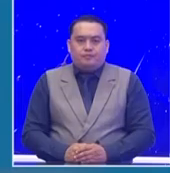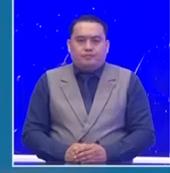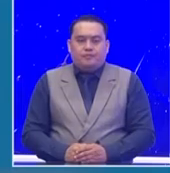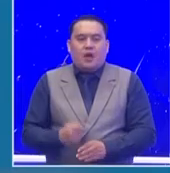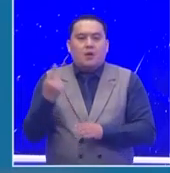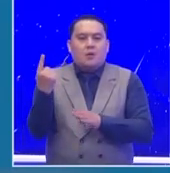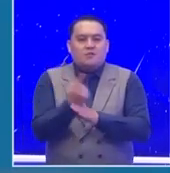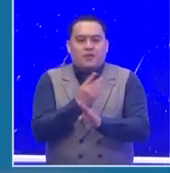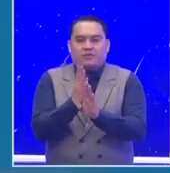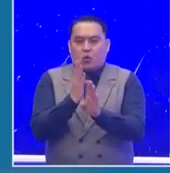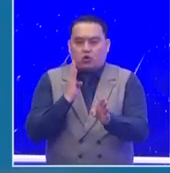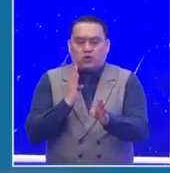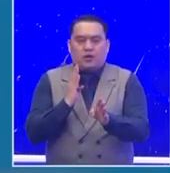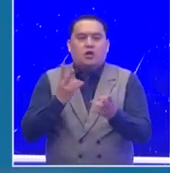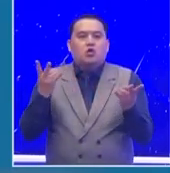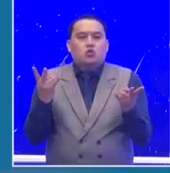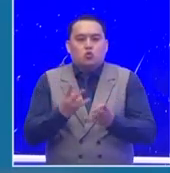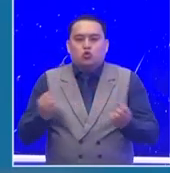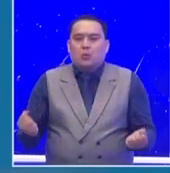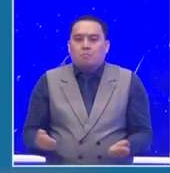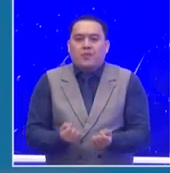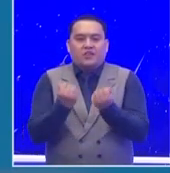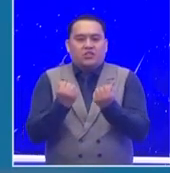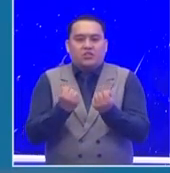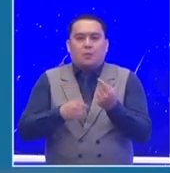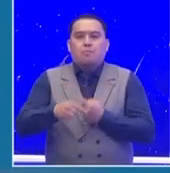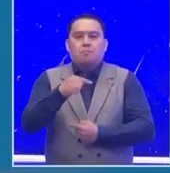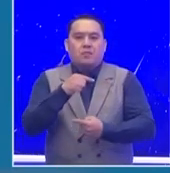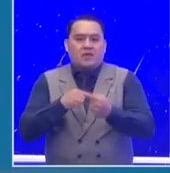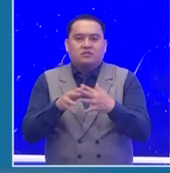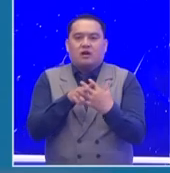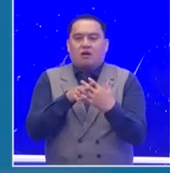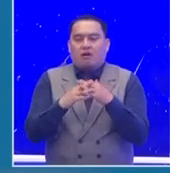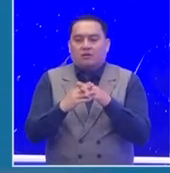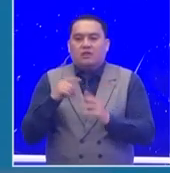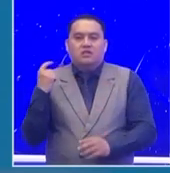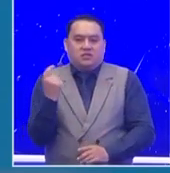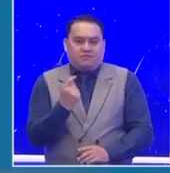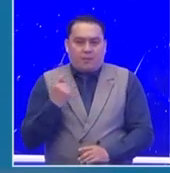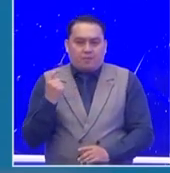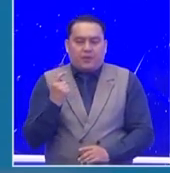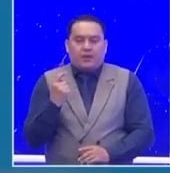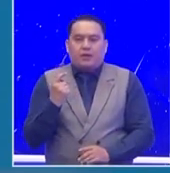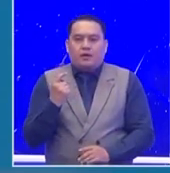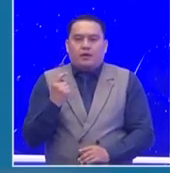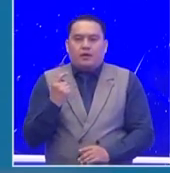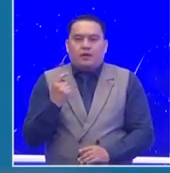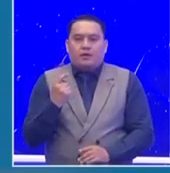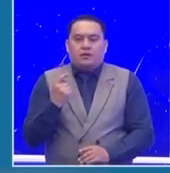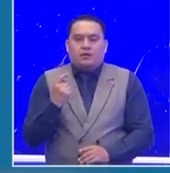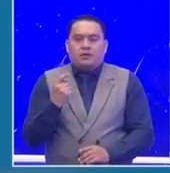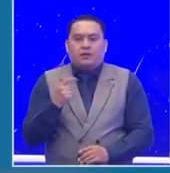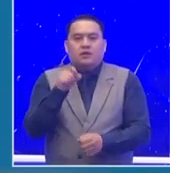В первую очередь необходимо поддержать мелкие и средние крестьянские хозяйства. Кроме того,